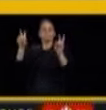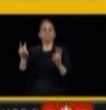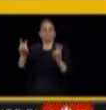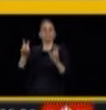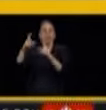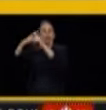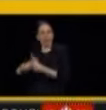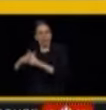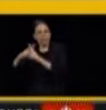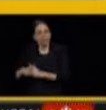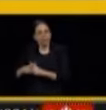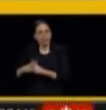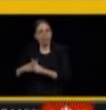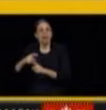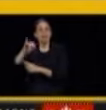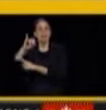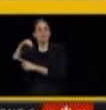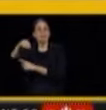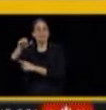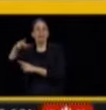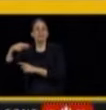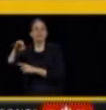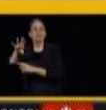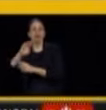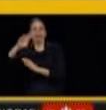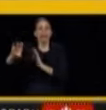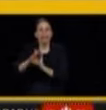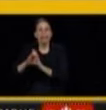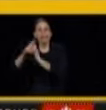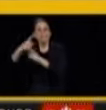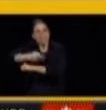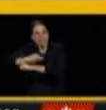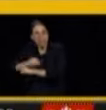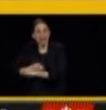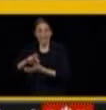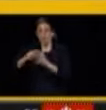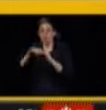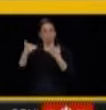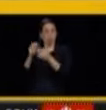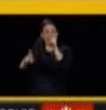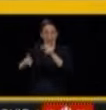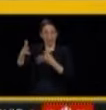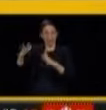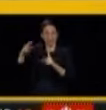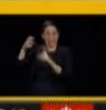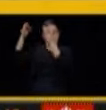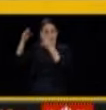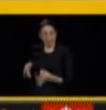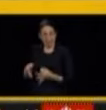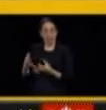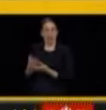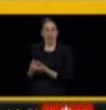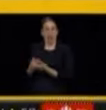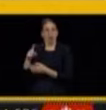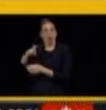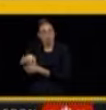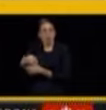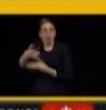pour tous les patients qui ont un diagnostic de cancer, qui ont besoin d'un CT scan, de